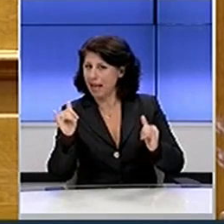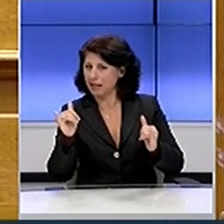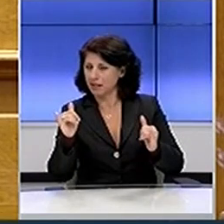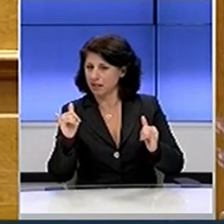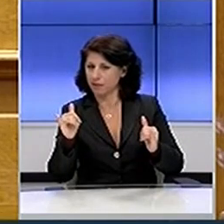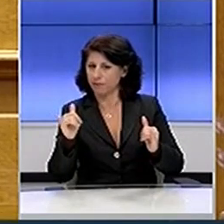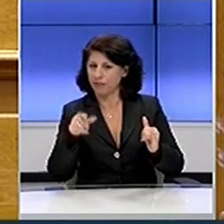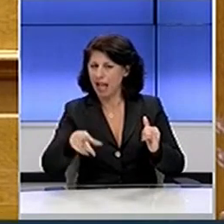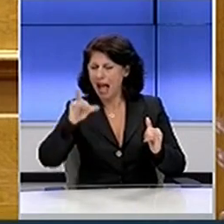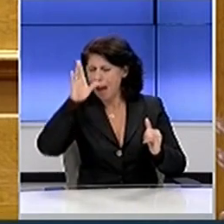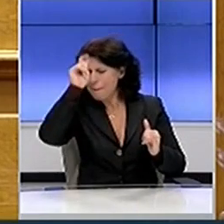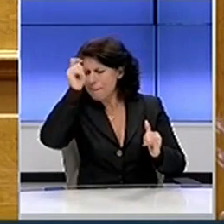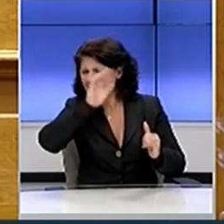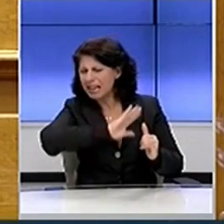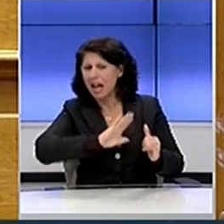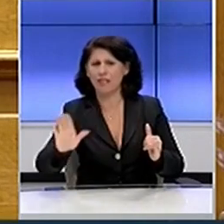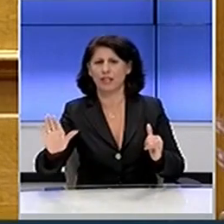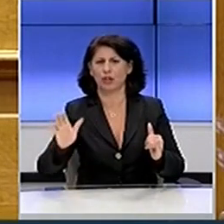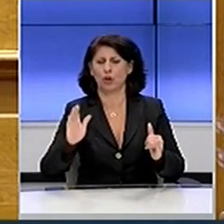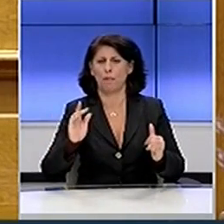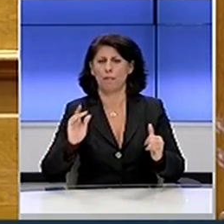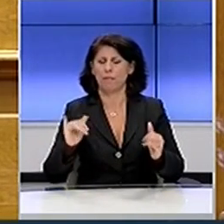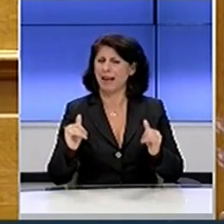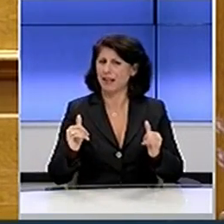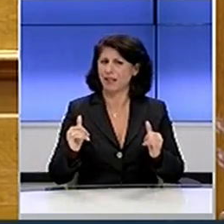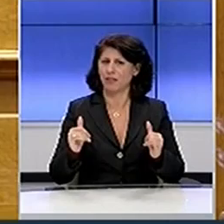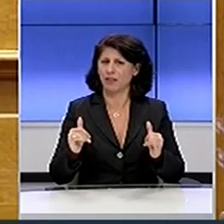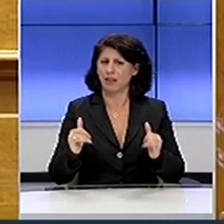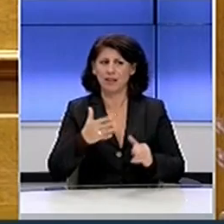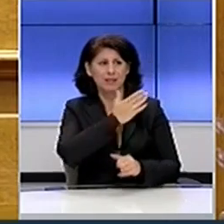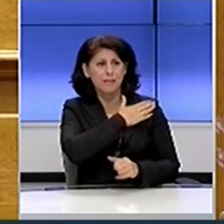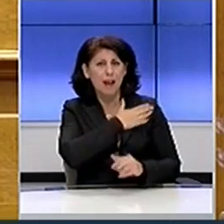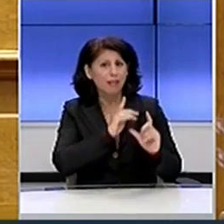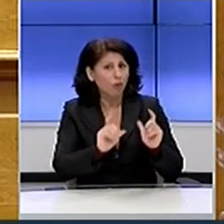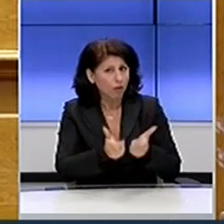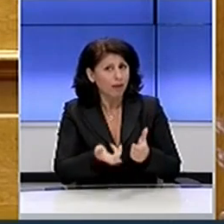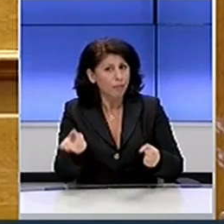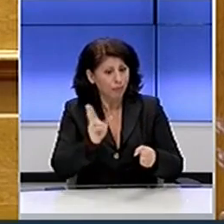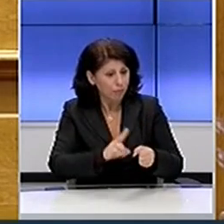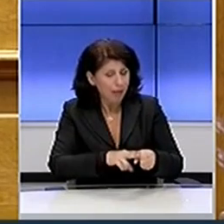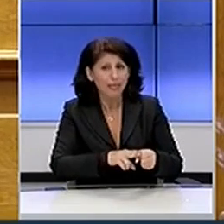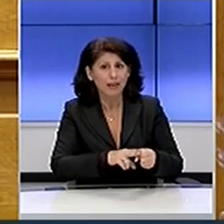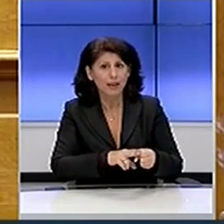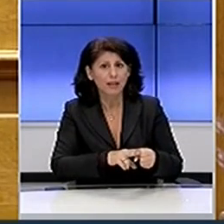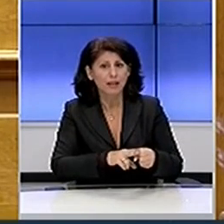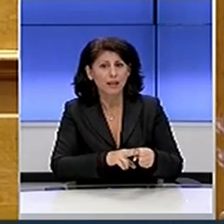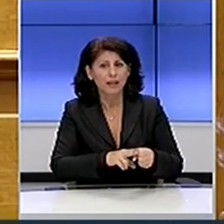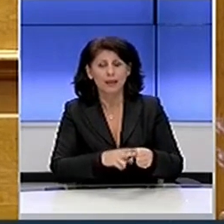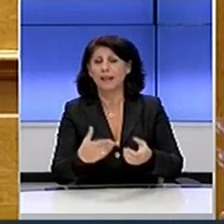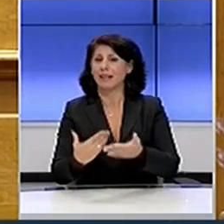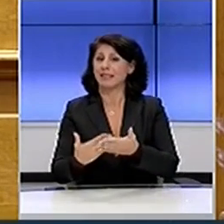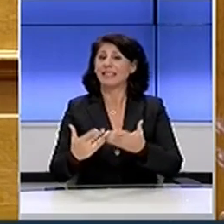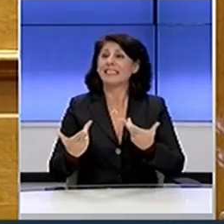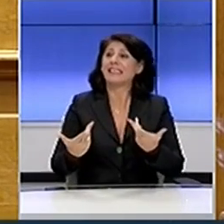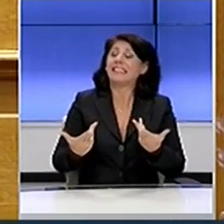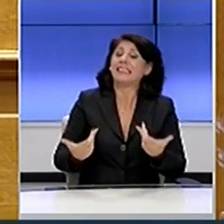το απαράδεκτο παιχνίδι πάνω στις πλάτες οικογενειών που έχασαν τη ζωή τους για να στοιχειοθετήσετε